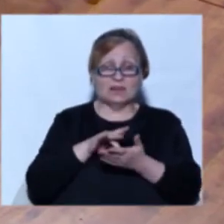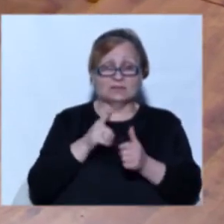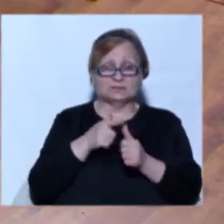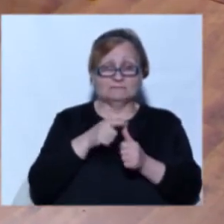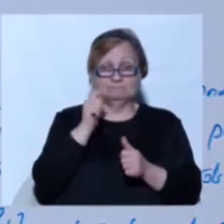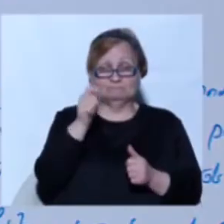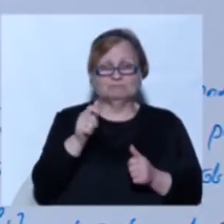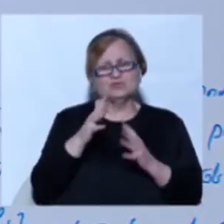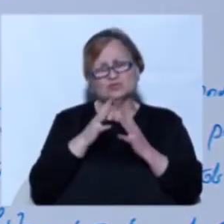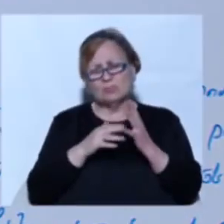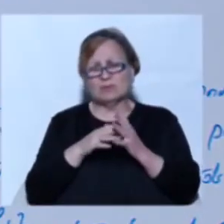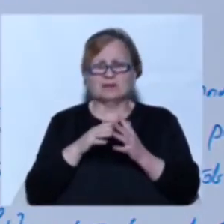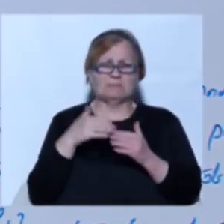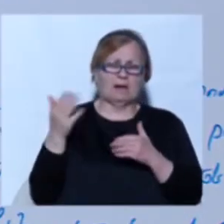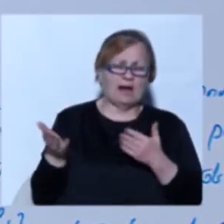მხარე სოფელი,